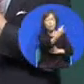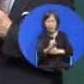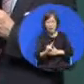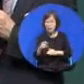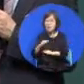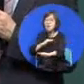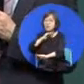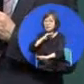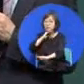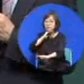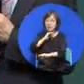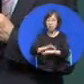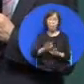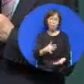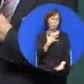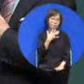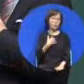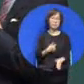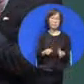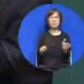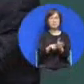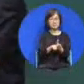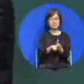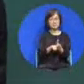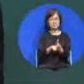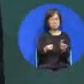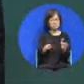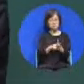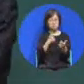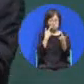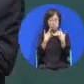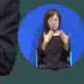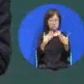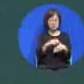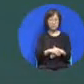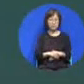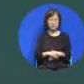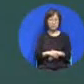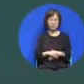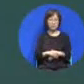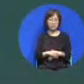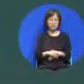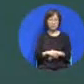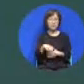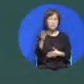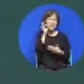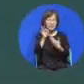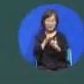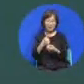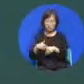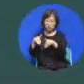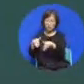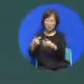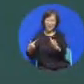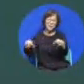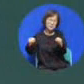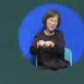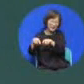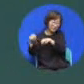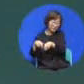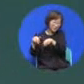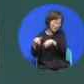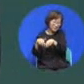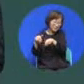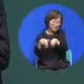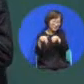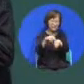there and we'll give sacrifice to God. That was Abraham's faith. 그러니까 종들 데리고 가면서 얘기하면 당장 그건 안 되는 거죠. Because he